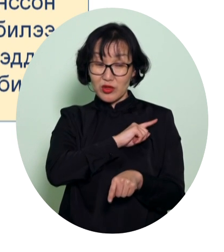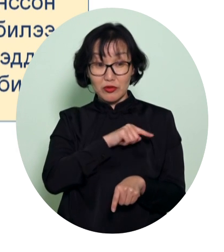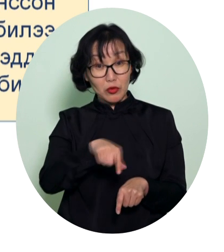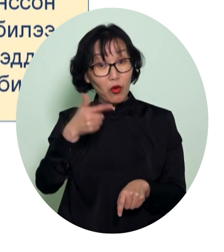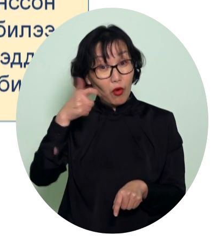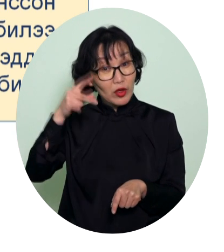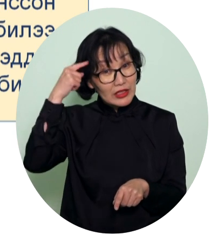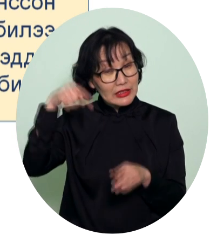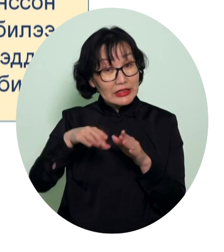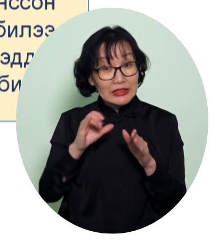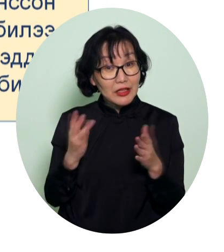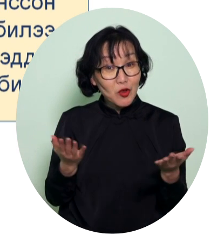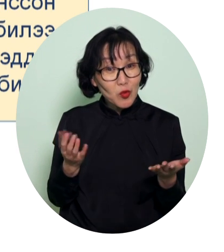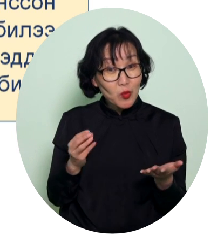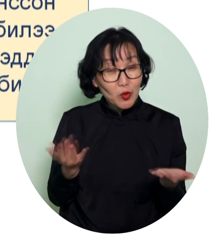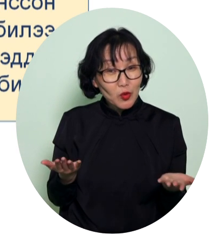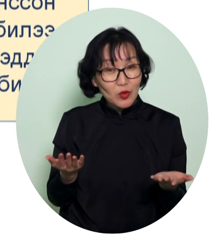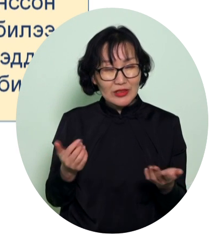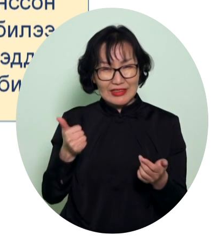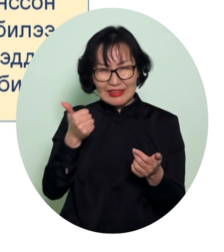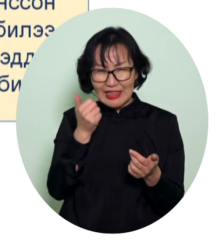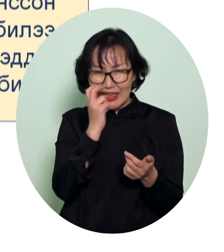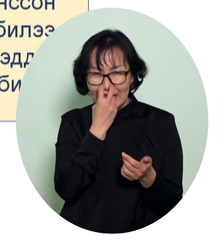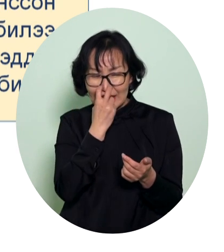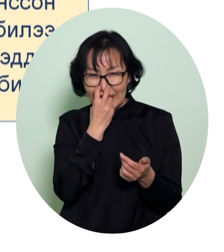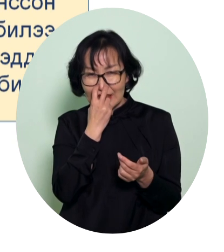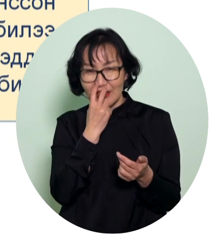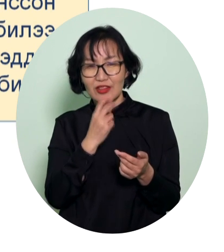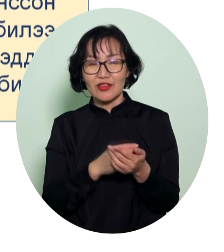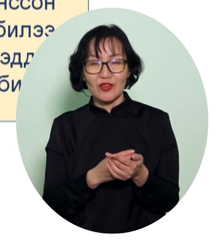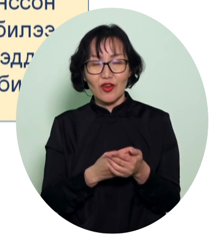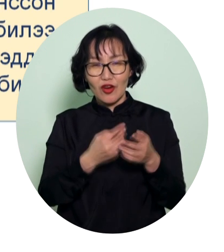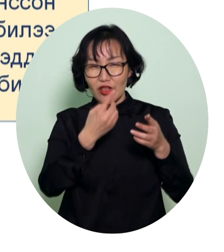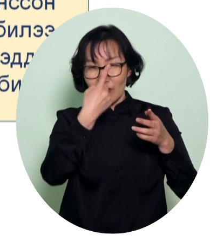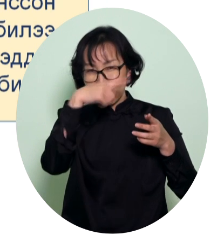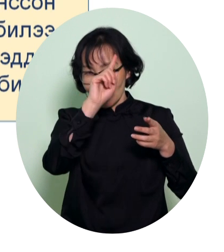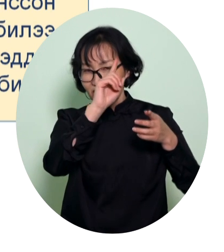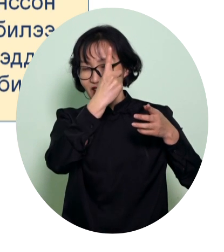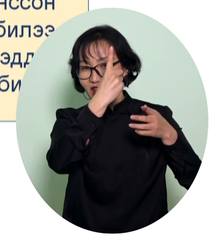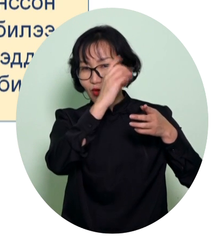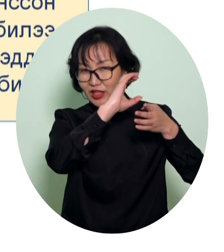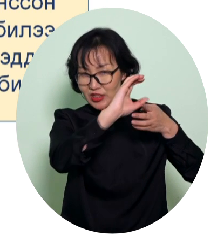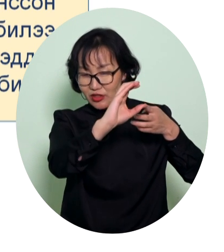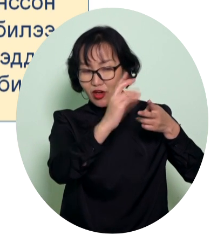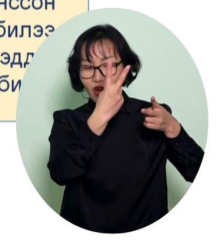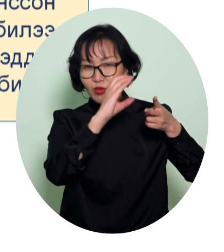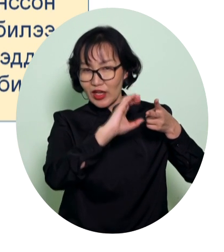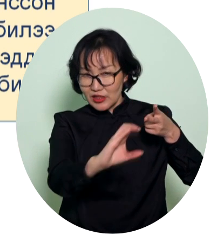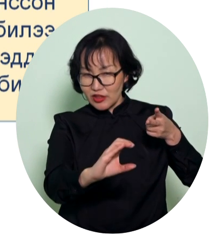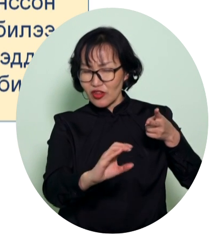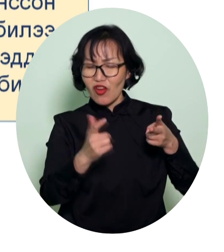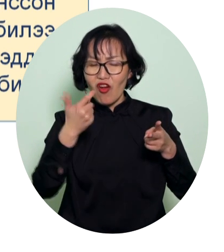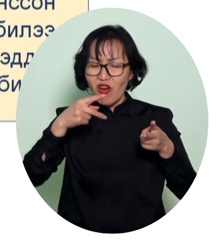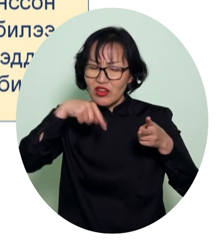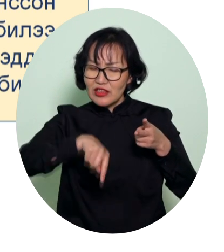юм болов. Дүүтэй сайн анхаарат өмнөх нэгдүгээр хэсэг хоёрдугаар хэсгийн гол санаанууд юу